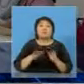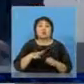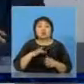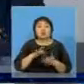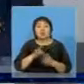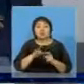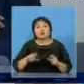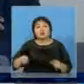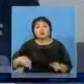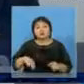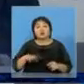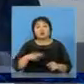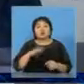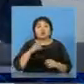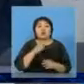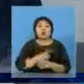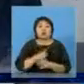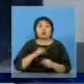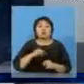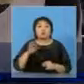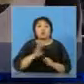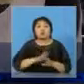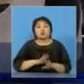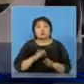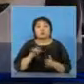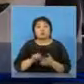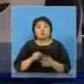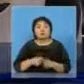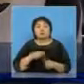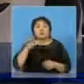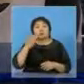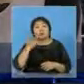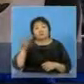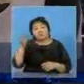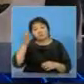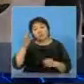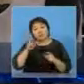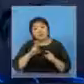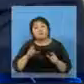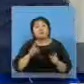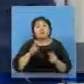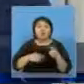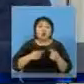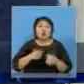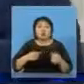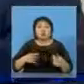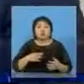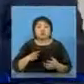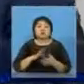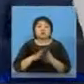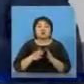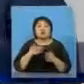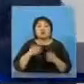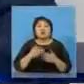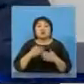қала мектептерінің директорлары мен тәрбие жұмысы жөніндегі орынбасарлары қатысты. Мақсат білім ордаларында кездесетін дау жанжалдар,